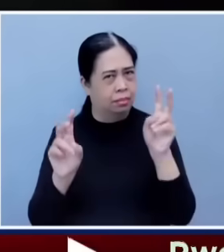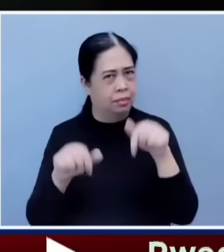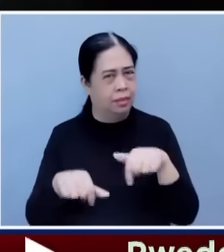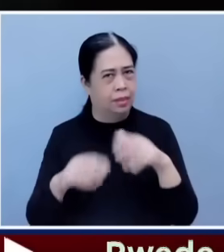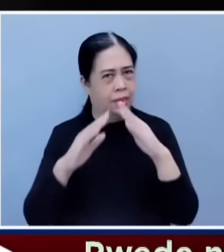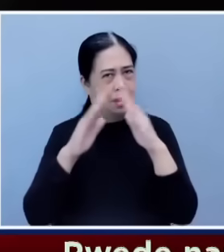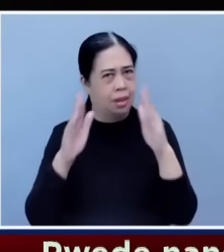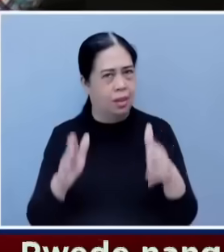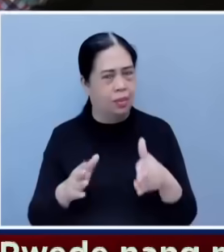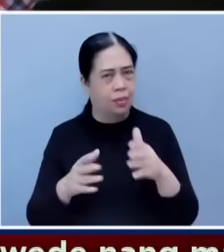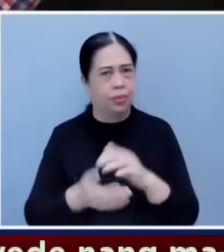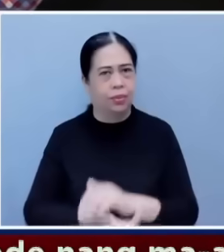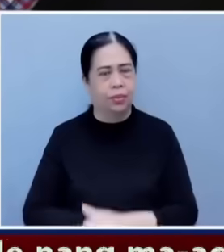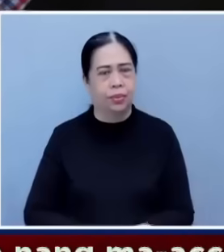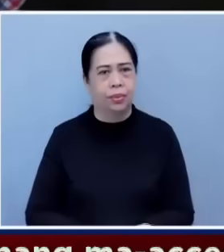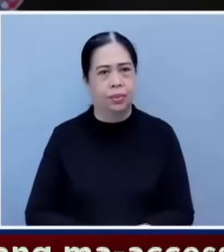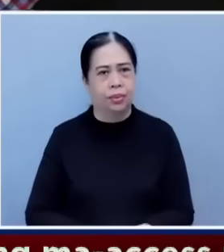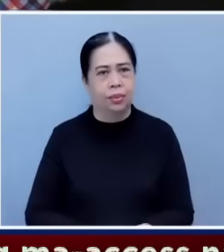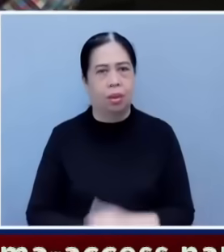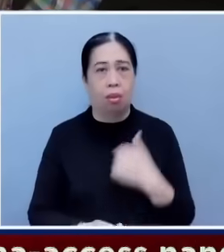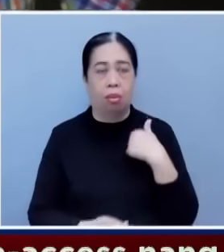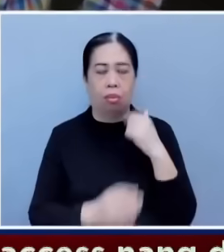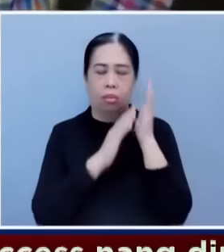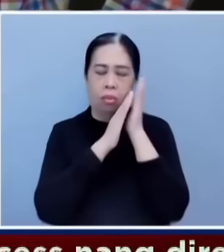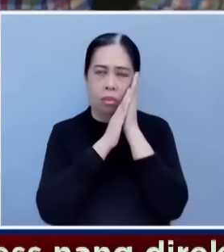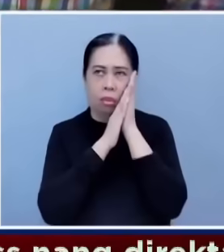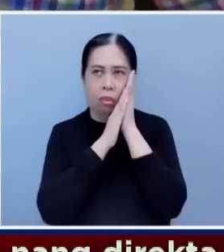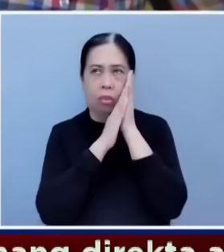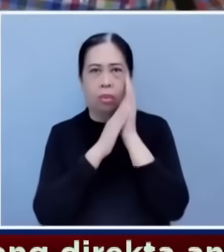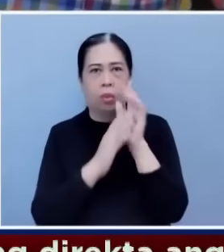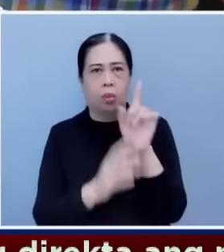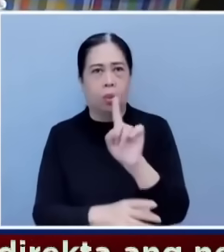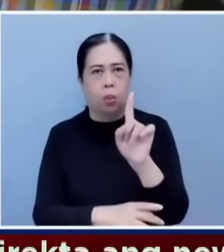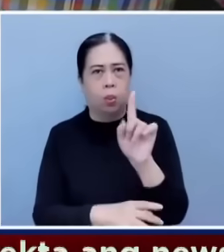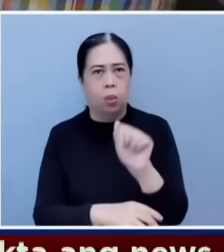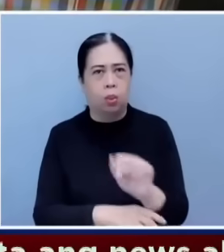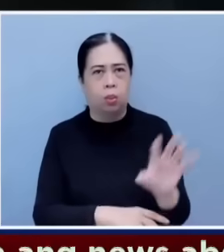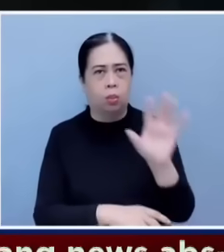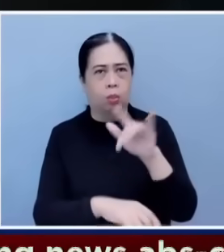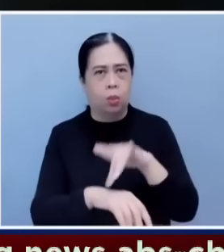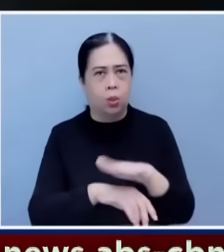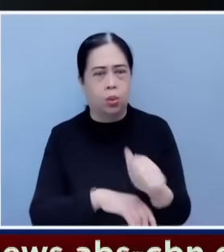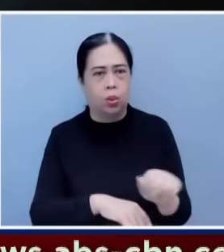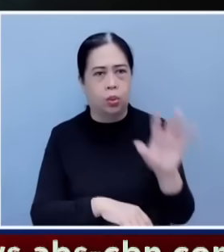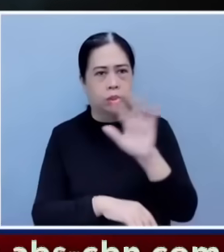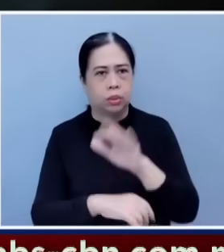bato. Natutulog ako dito ng bandang alauna ng madaling araw. Okay.